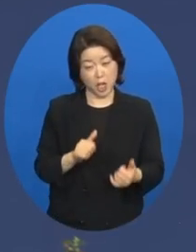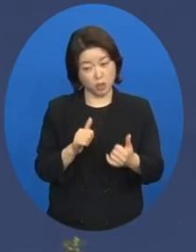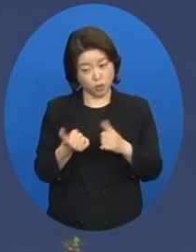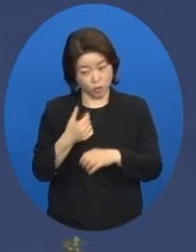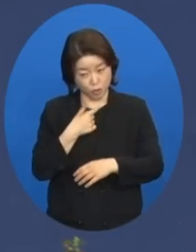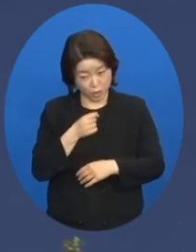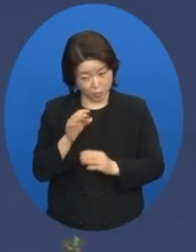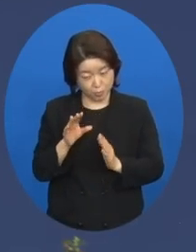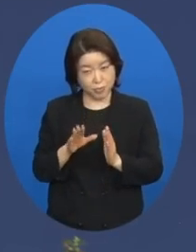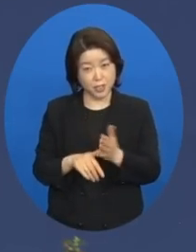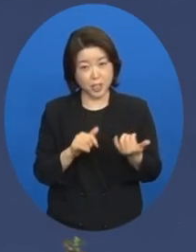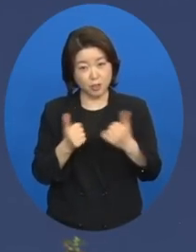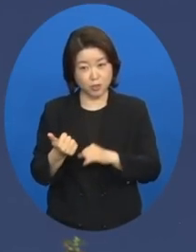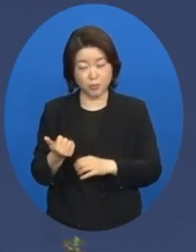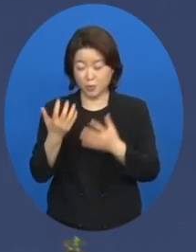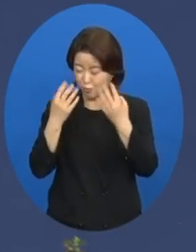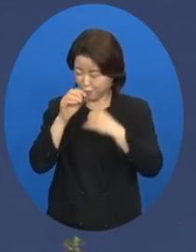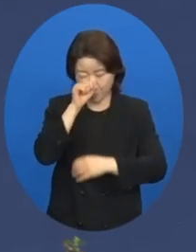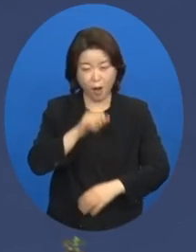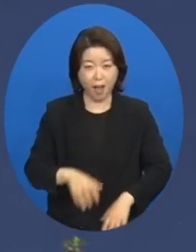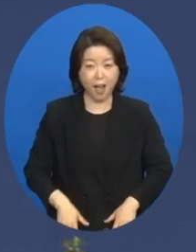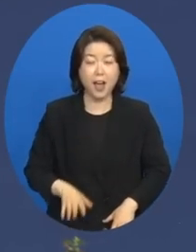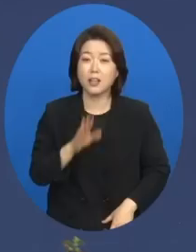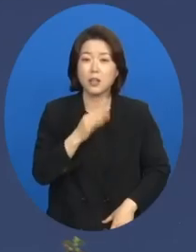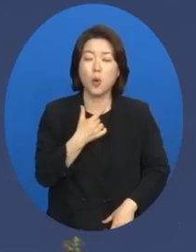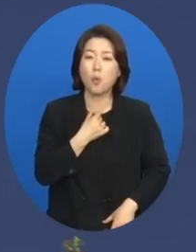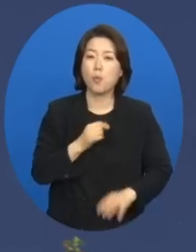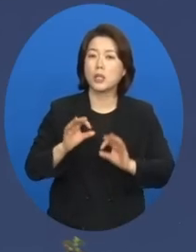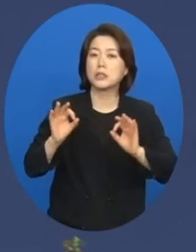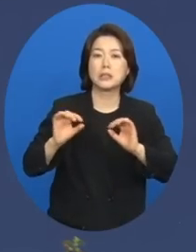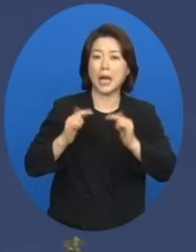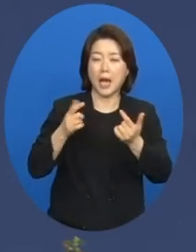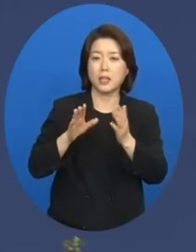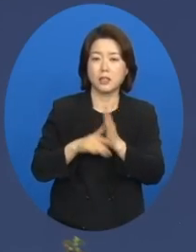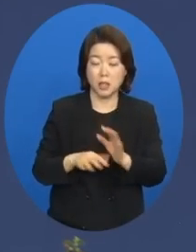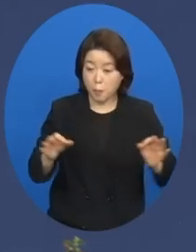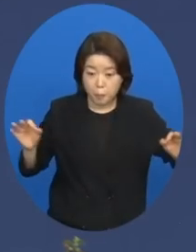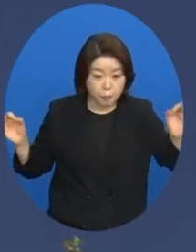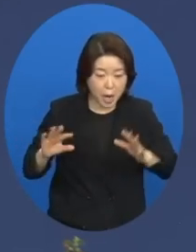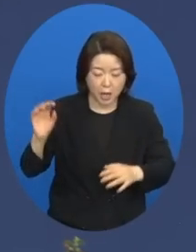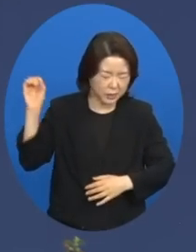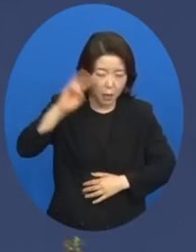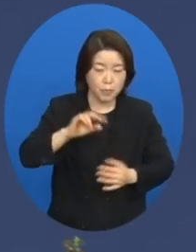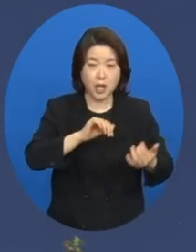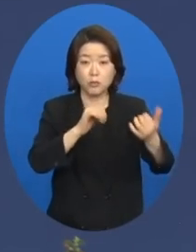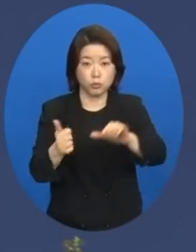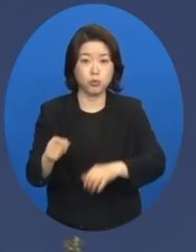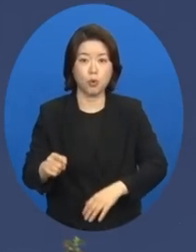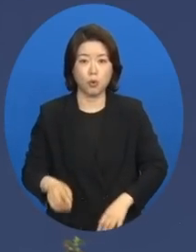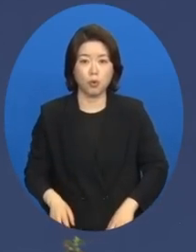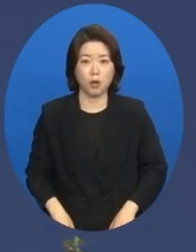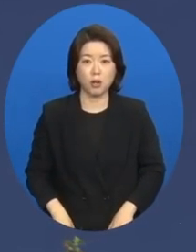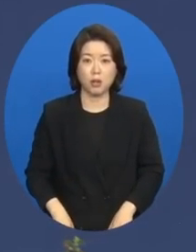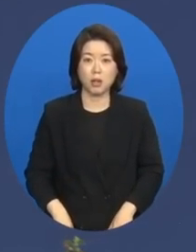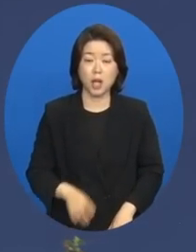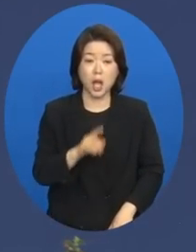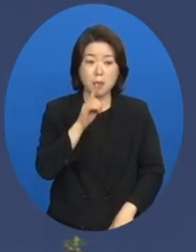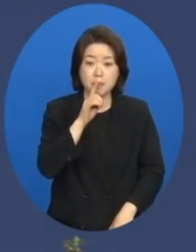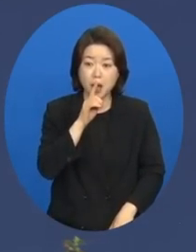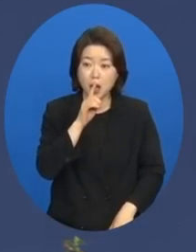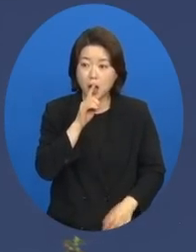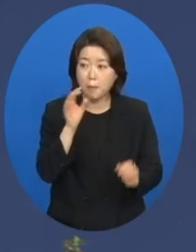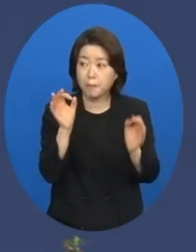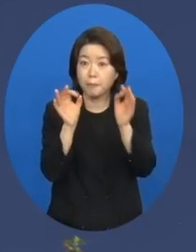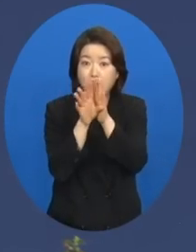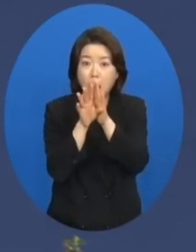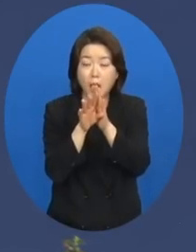이러면 얼마나 사람이 좋겠어요. 근데 원치 않는 순간에 순식간에 갑자기 죽거나 언어가 상실이 되면